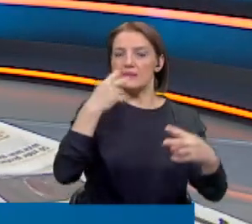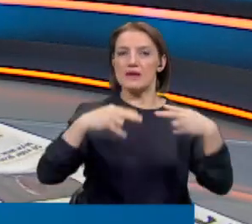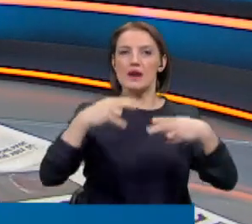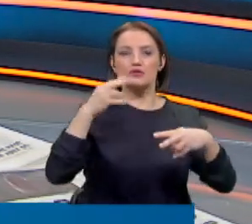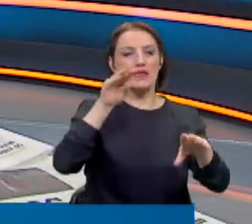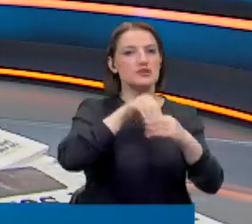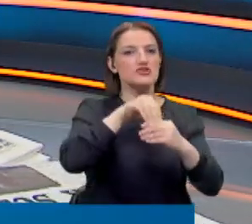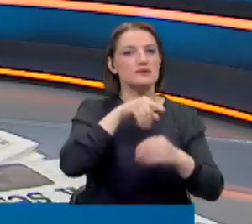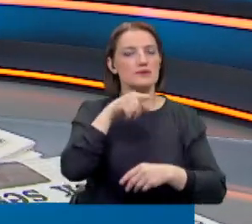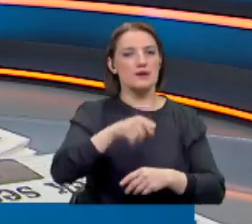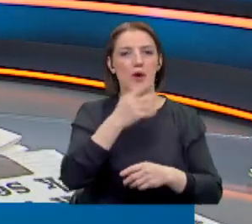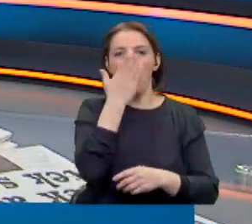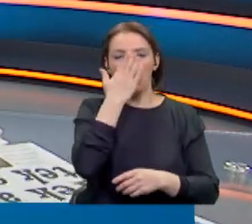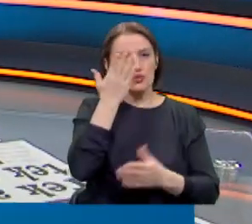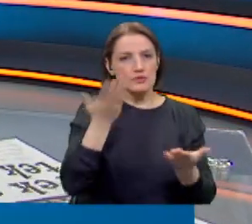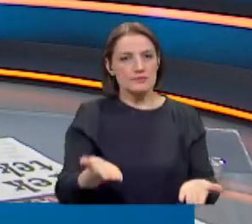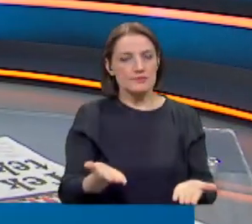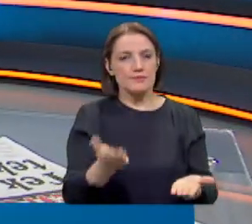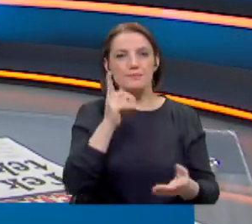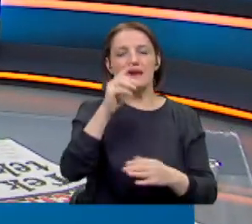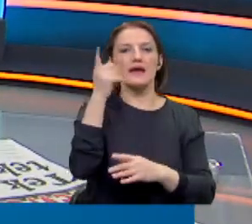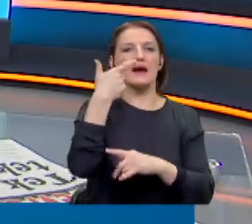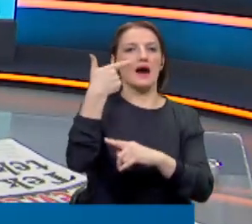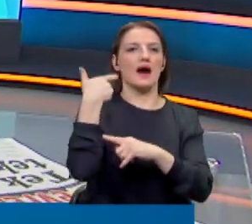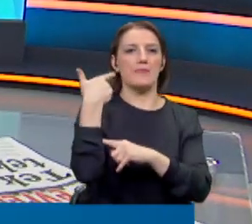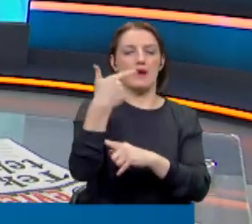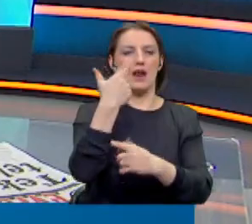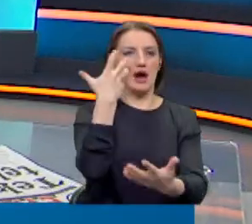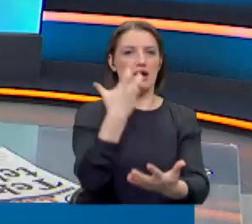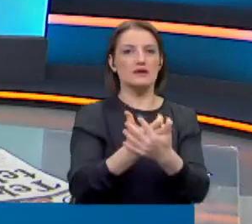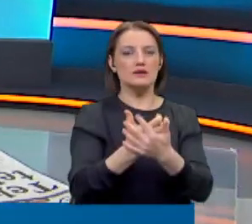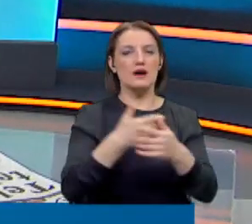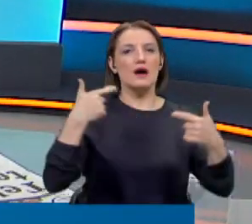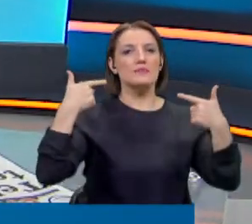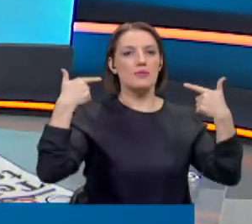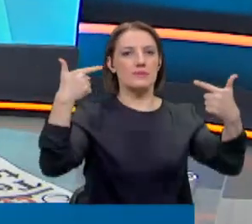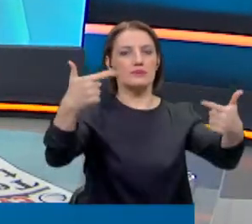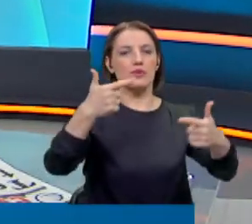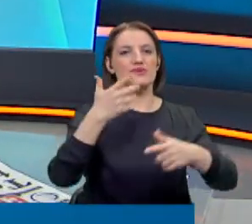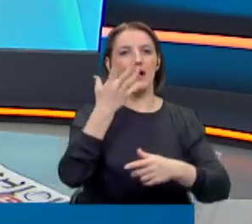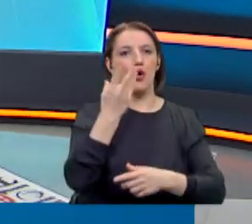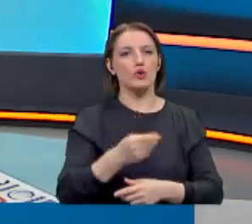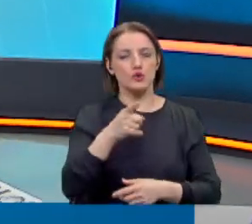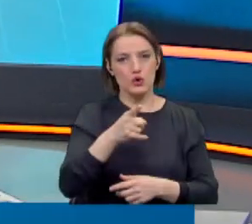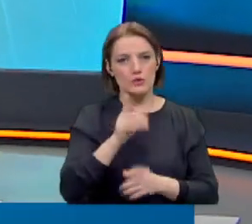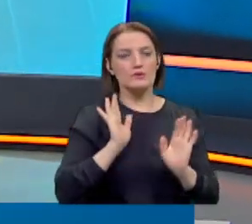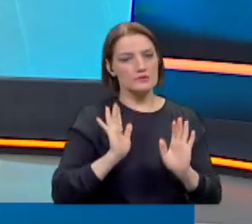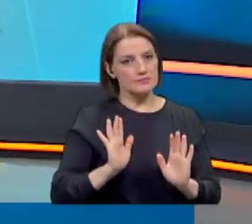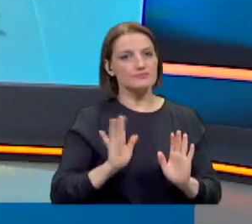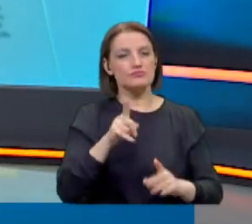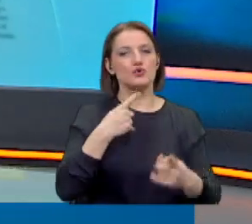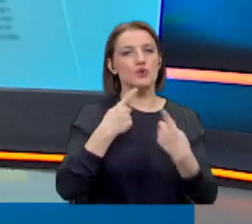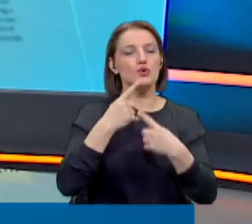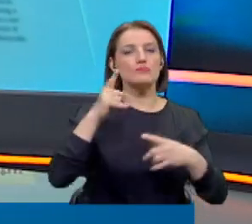buluştuğu restoran ve o restoranın önü bir Kamera kaydı Mobese olduğu işte konuşuluyor dillendiriliyor